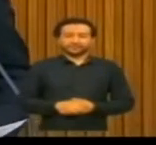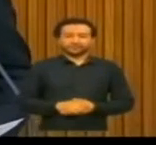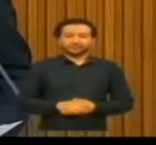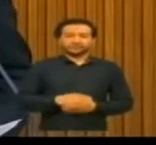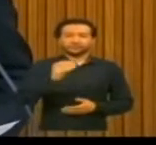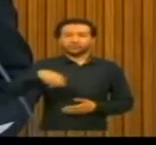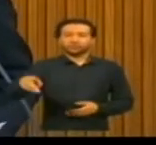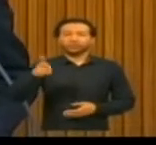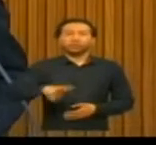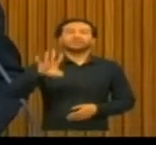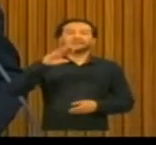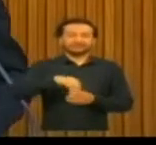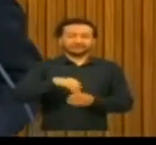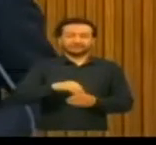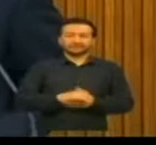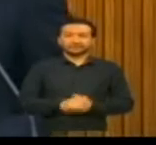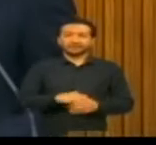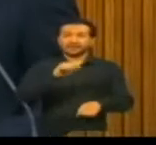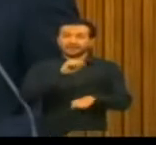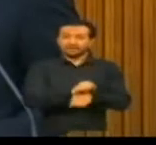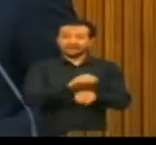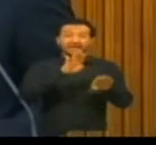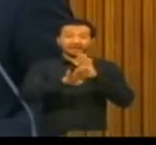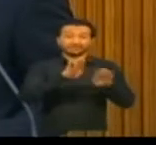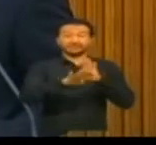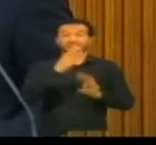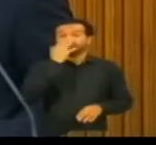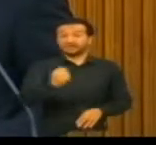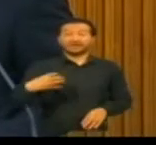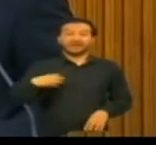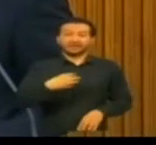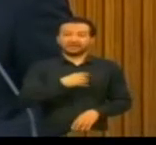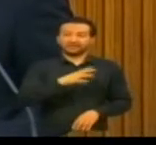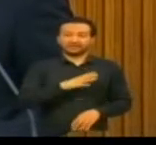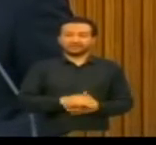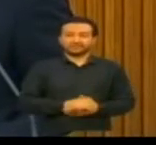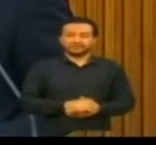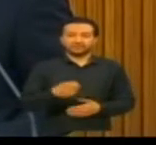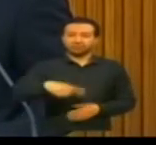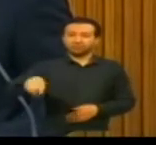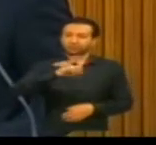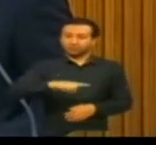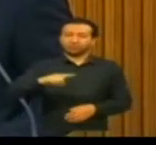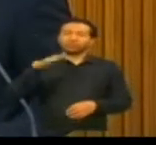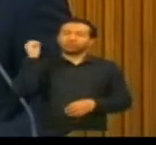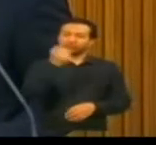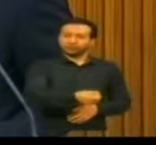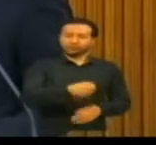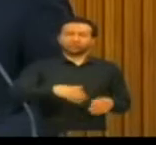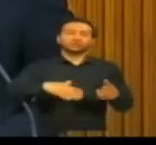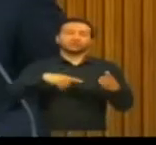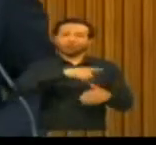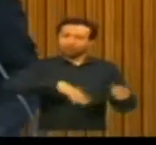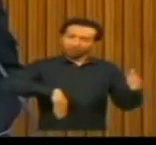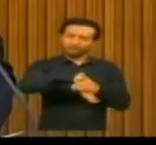çocukları ölmesin diye hapishane kapısında bekleyen anneler, bunları da cokluyorlar, bunları